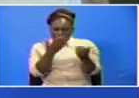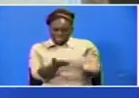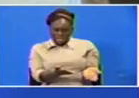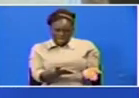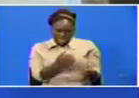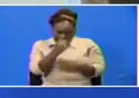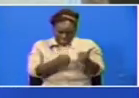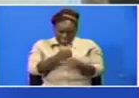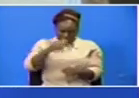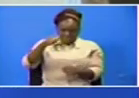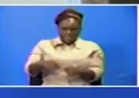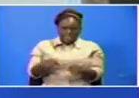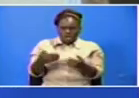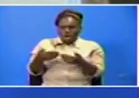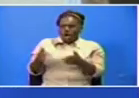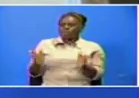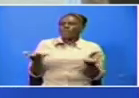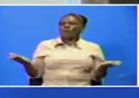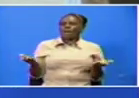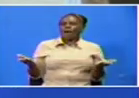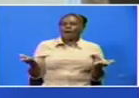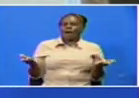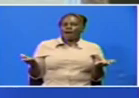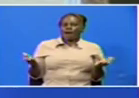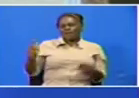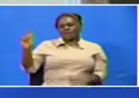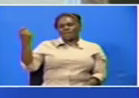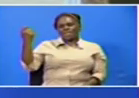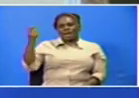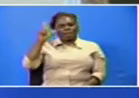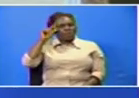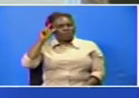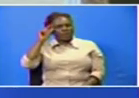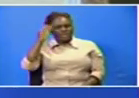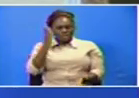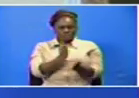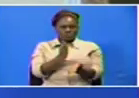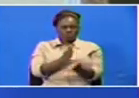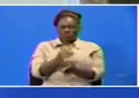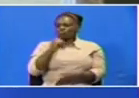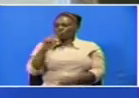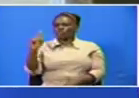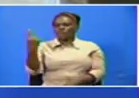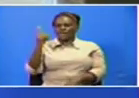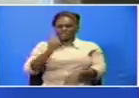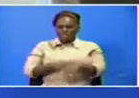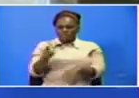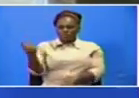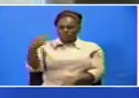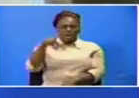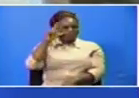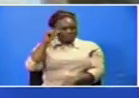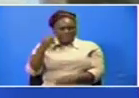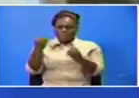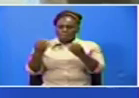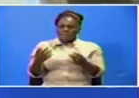Na mwaka huu nitafunga mwaka na Kenya, Mombasa. Bila shaka si mara ya kwanza umekuja Mombasa, tumekuona